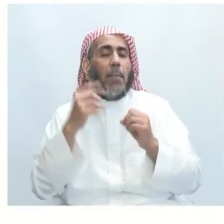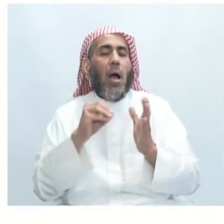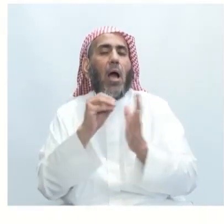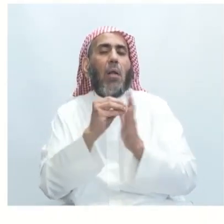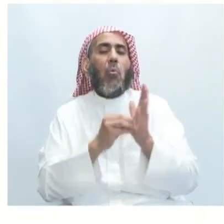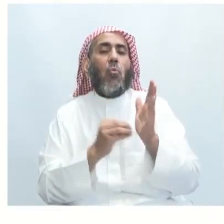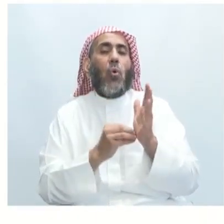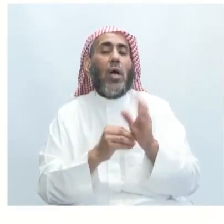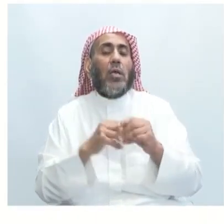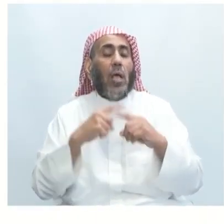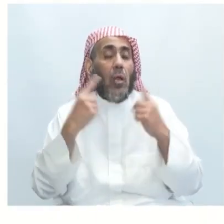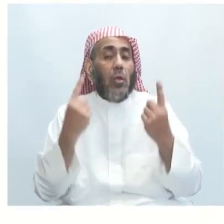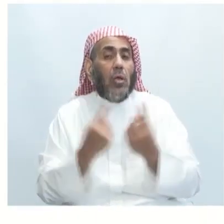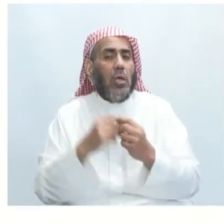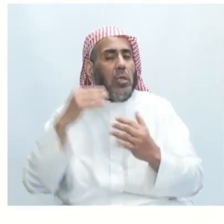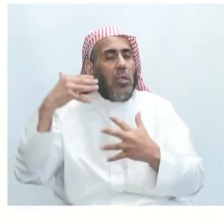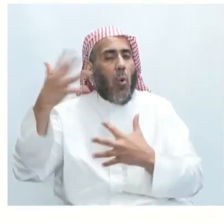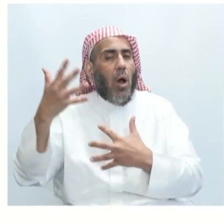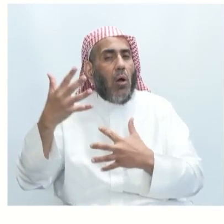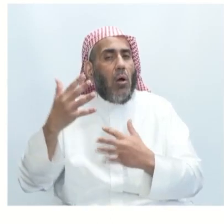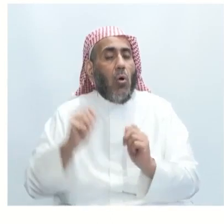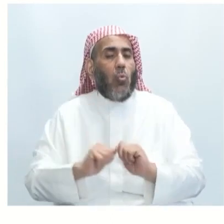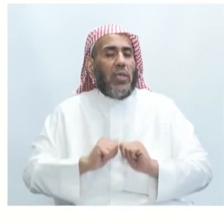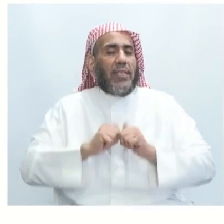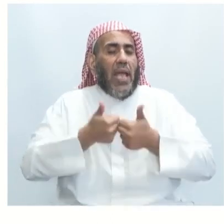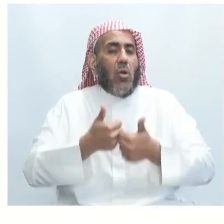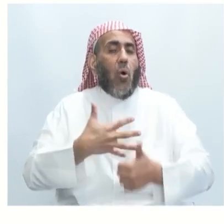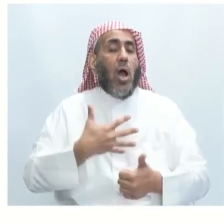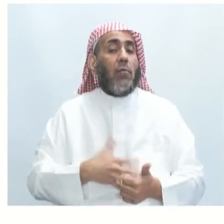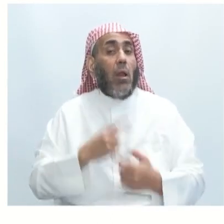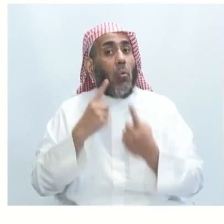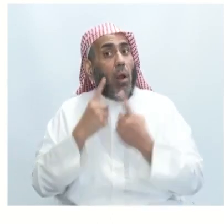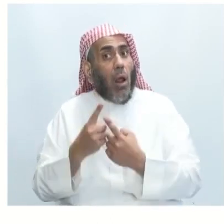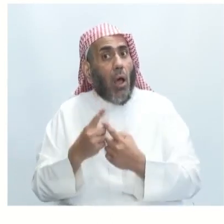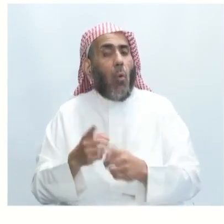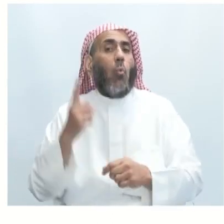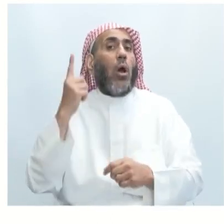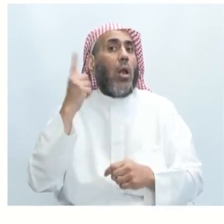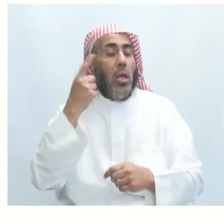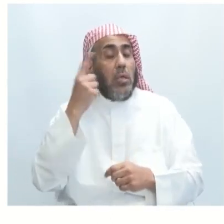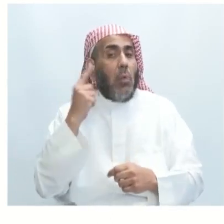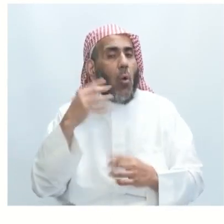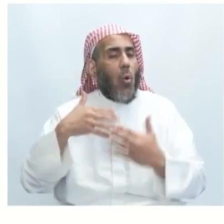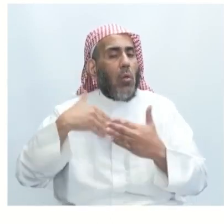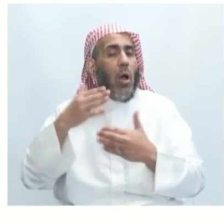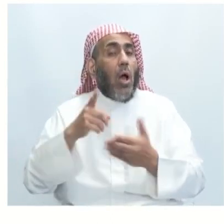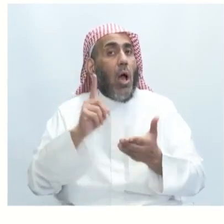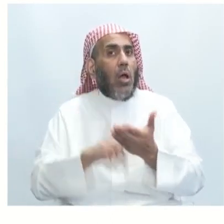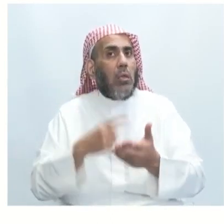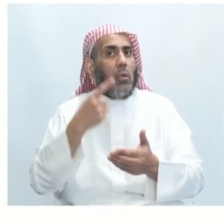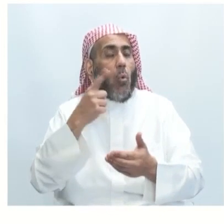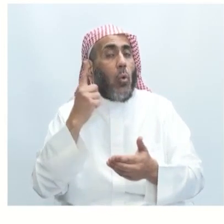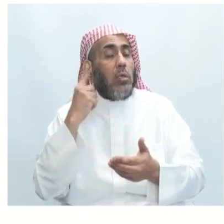الموضوعات المطروحه التوقع والتهيؤ النفسي نحن نرى ونسمع ونتوقع ان نراه